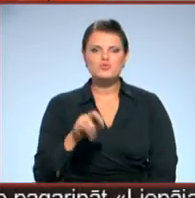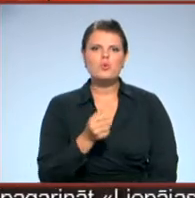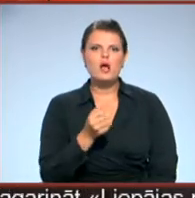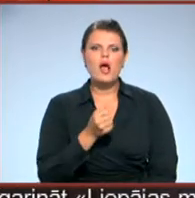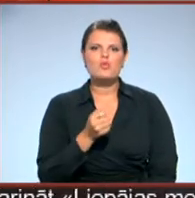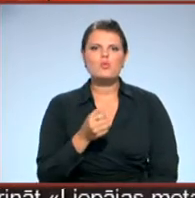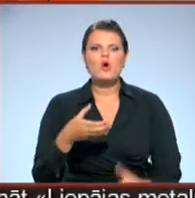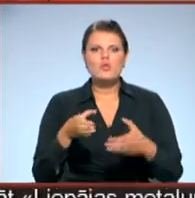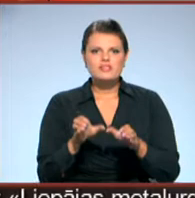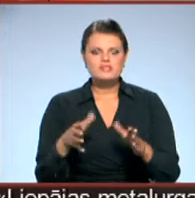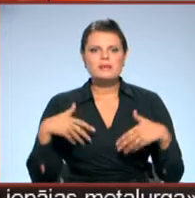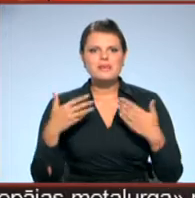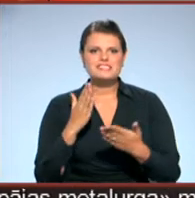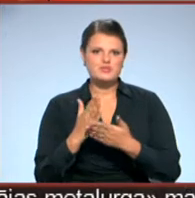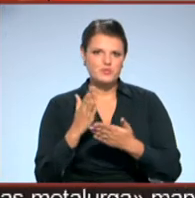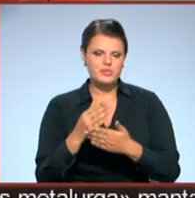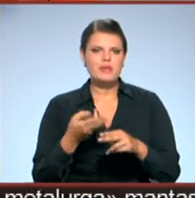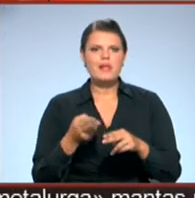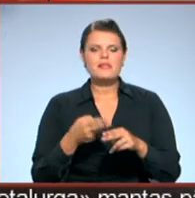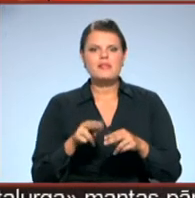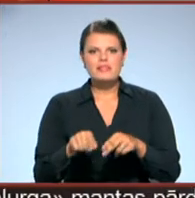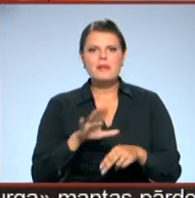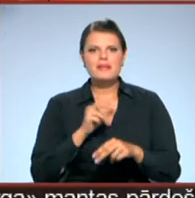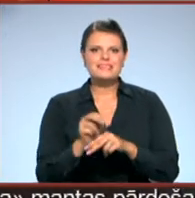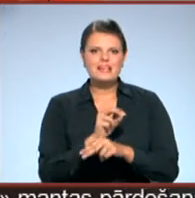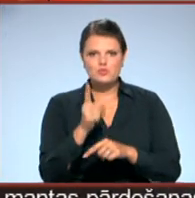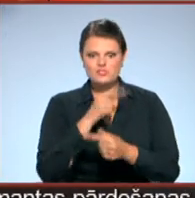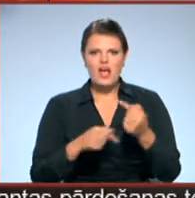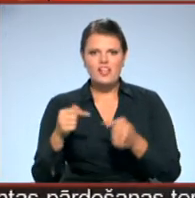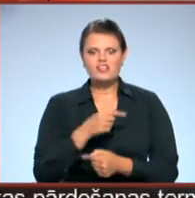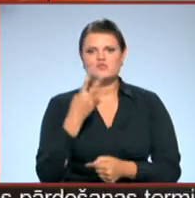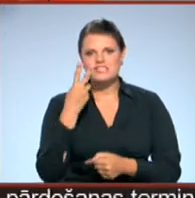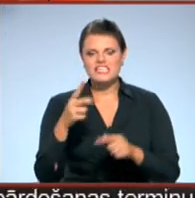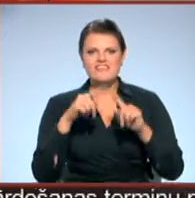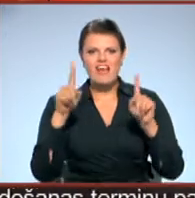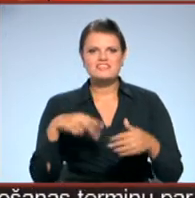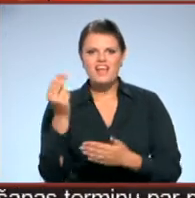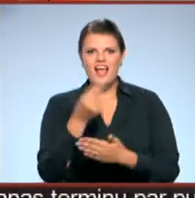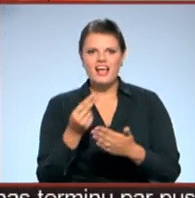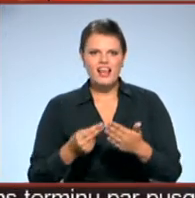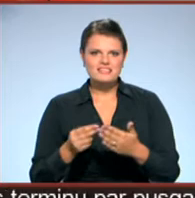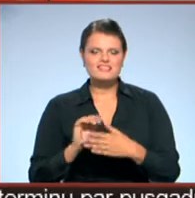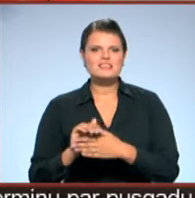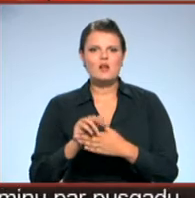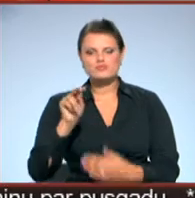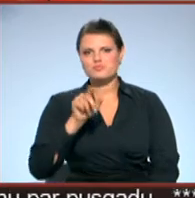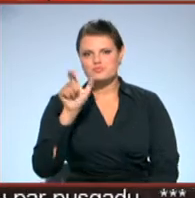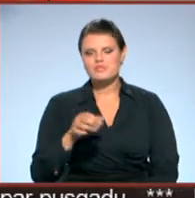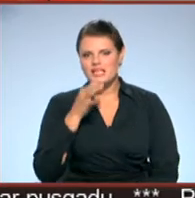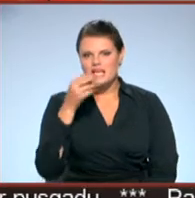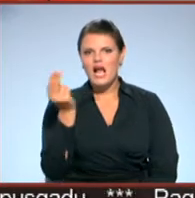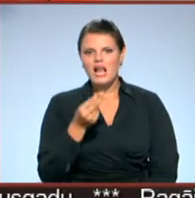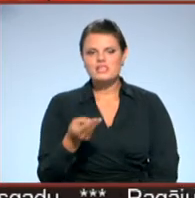Alsungā un Gudeniukos priecīgs notikums. Tāpēc restaurācijas atgriezušās divas gleznas. Suitu draudžu prāvests atzīst, gleznas